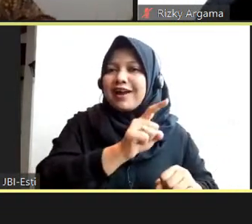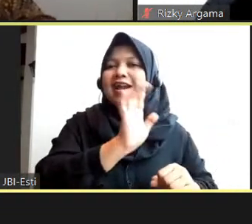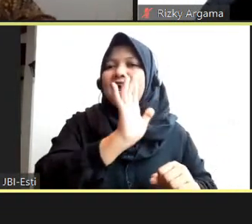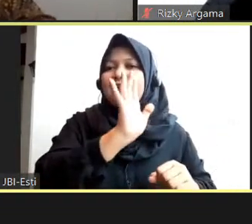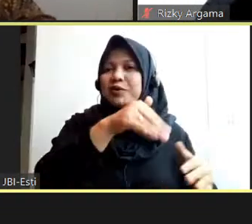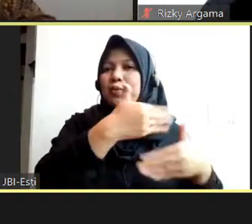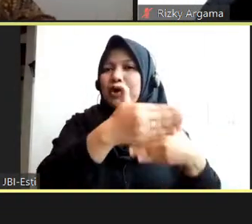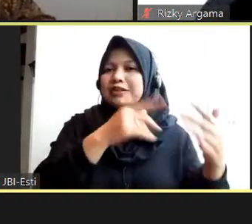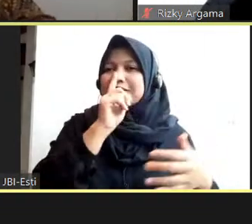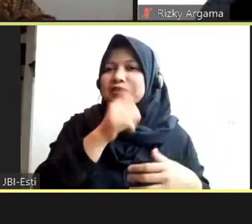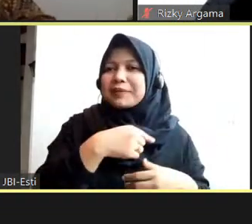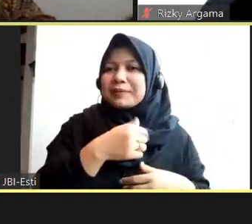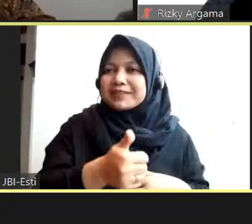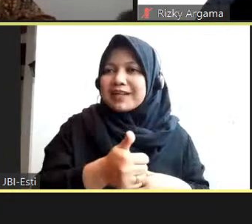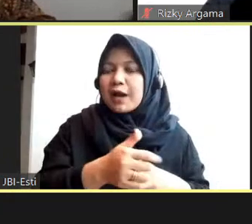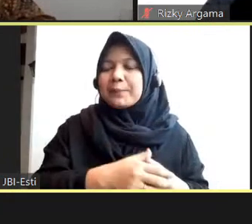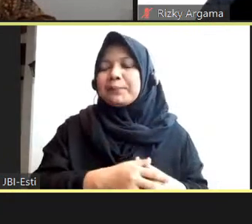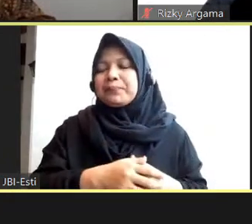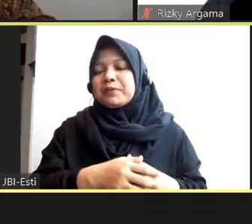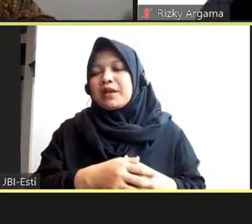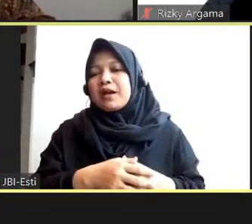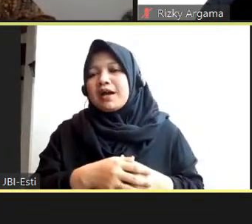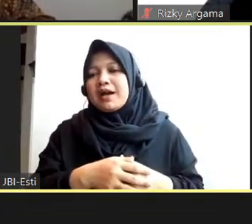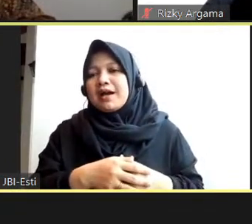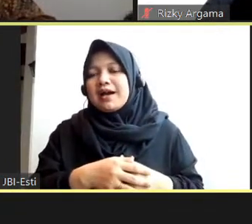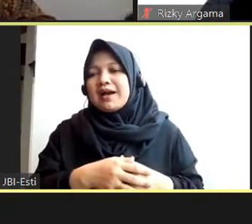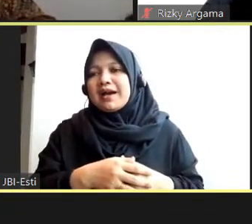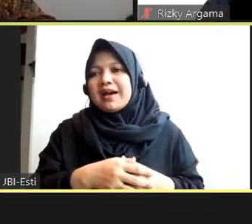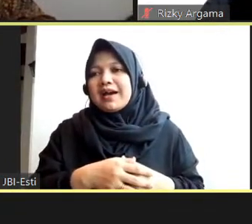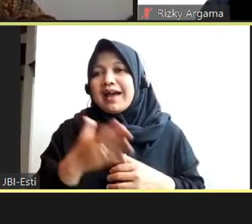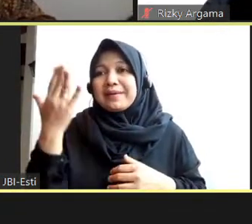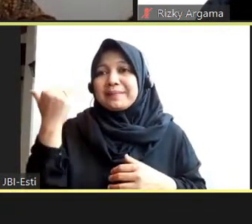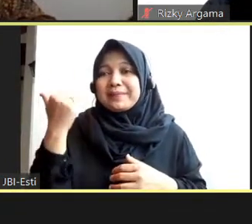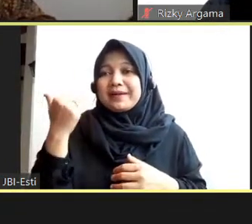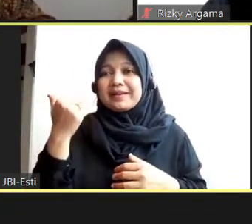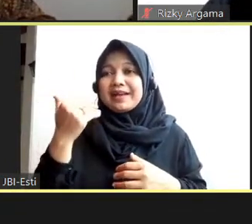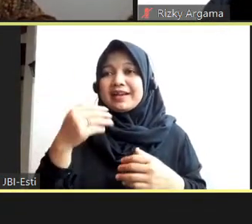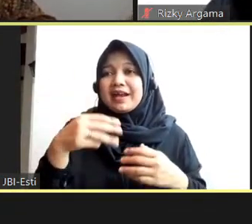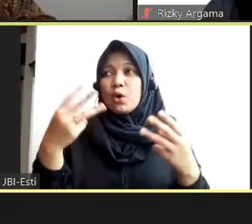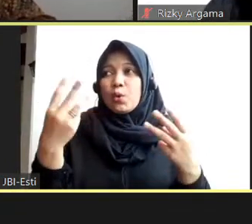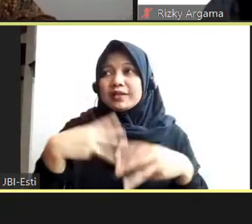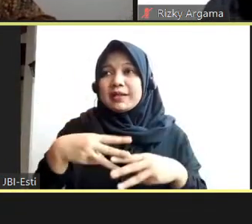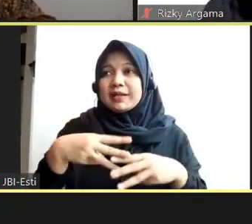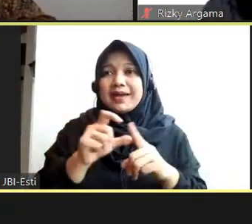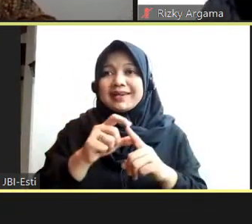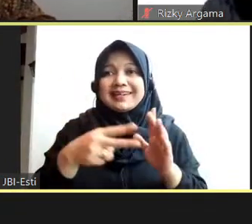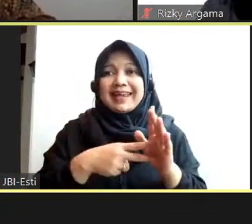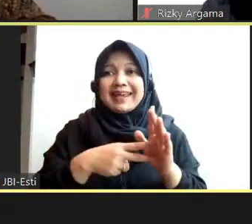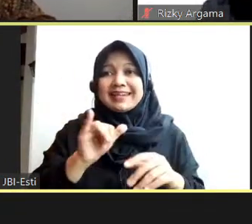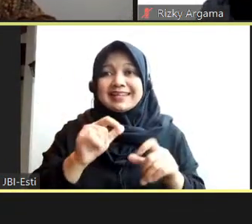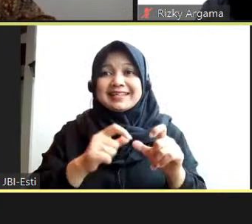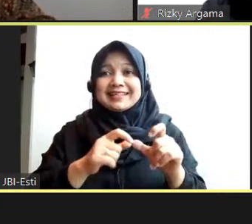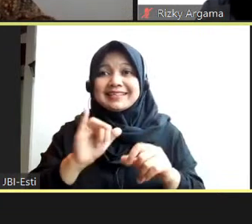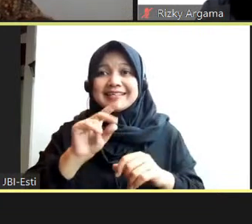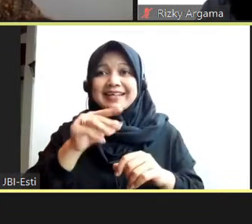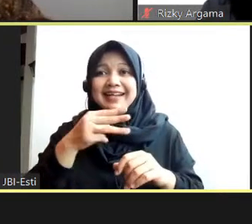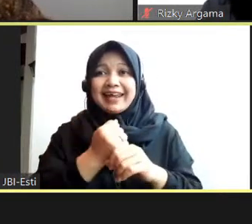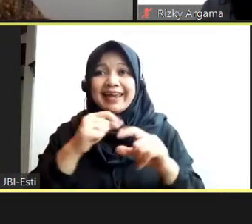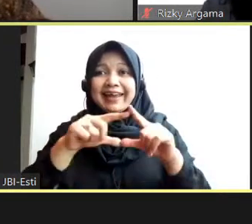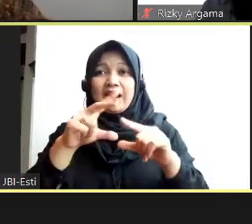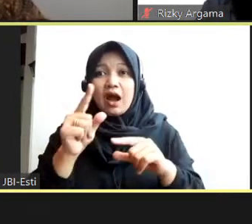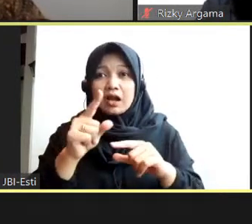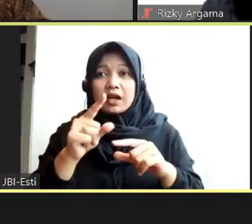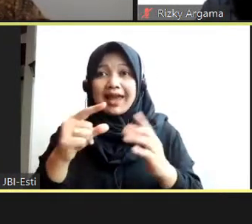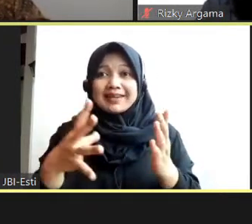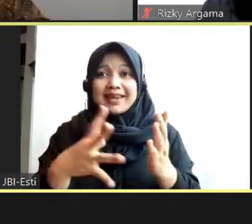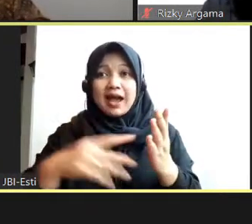peretasan WhatsApp dan doxing terhadap Denny Siregar, itu responnya langsung dalam 1 kali 24